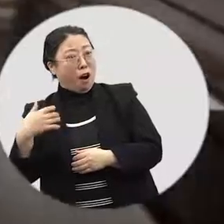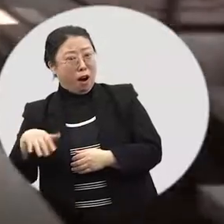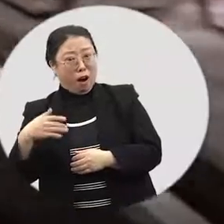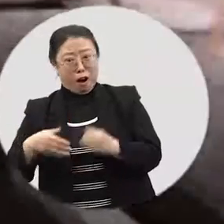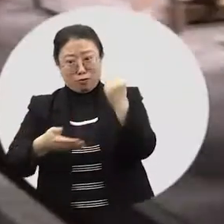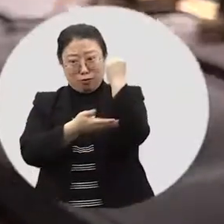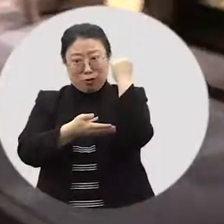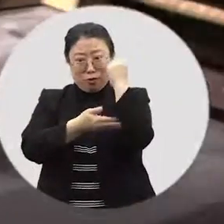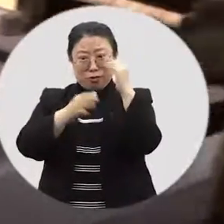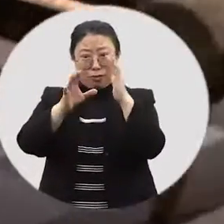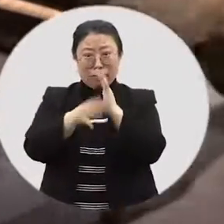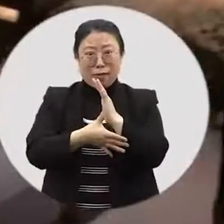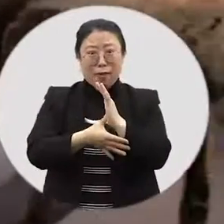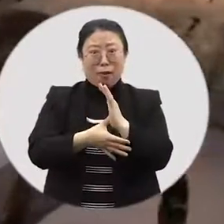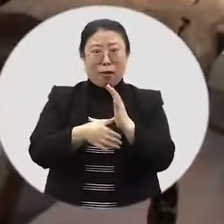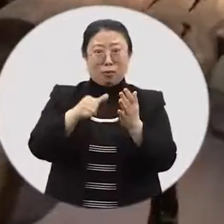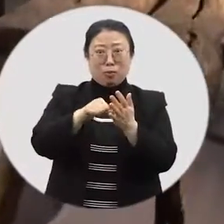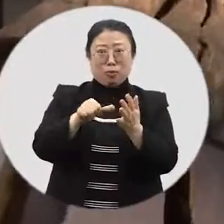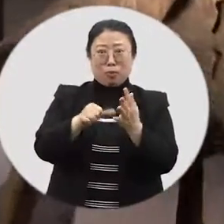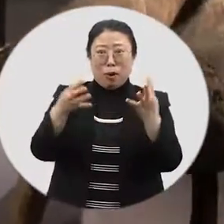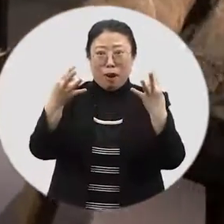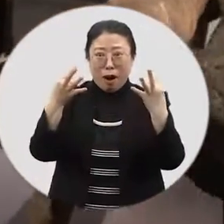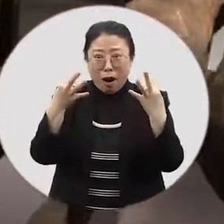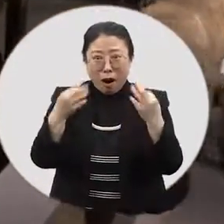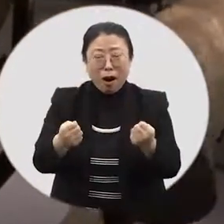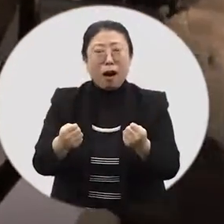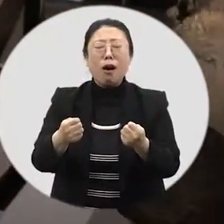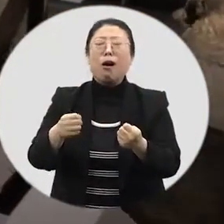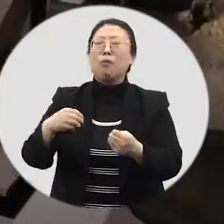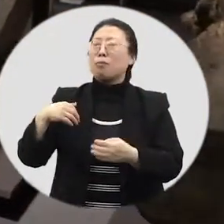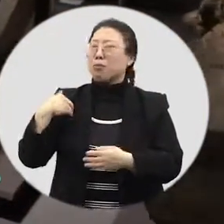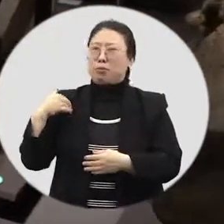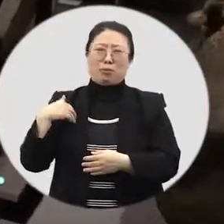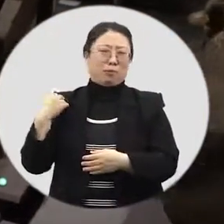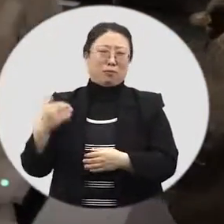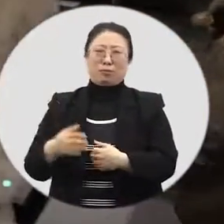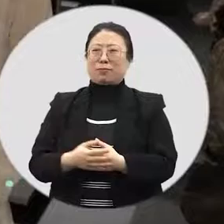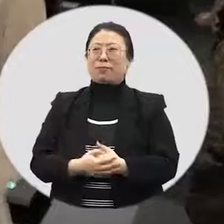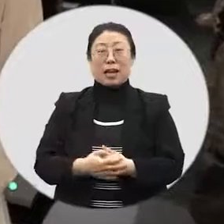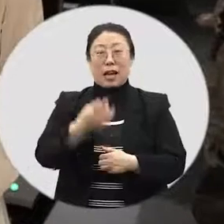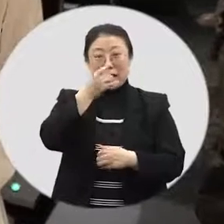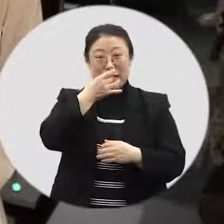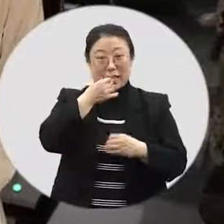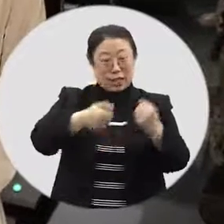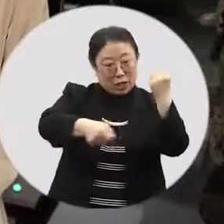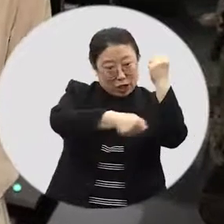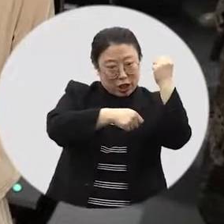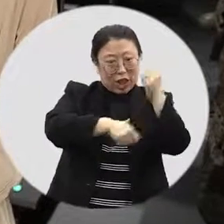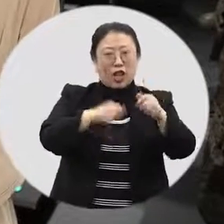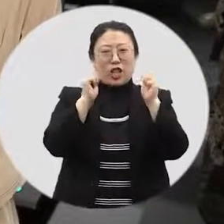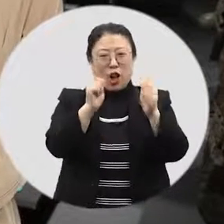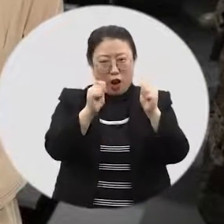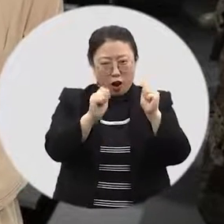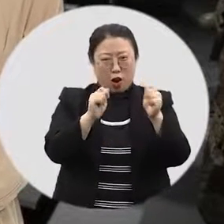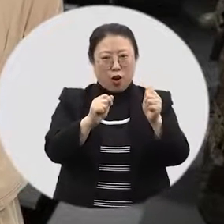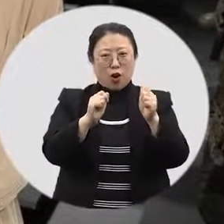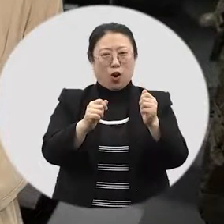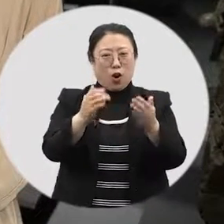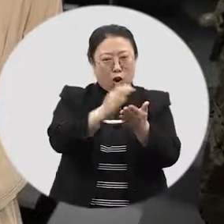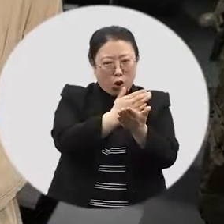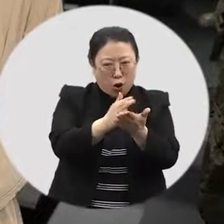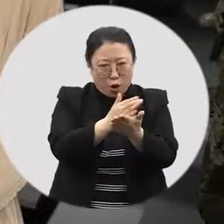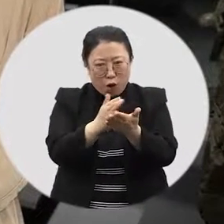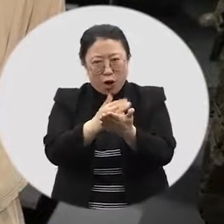우와 수확을 하는데 이렇게 많은 도구를 사용하는지 몰랐어요 곡물을 거두고